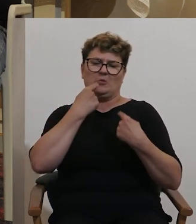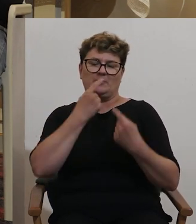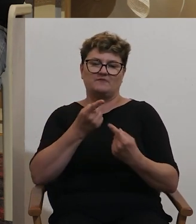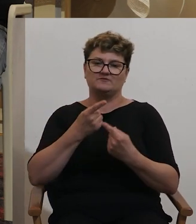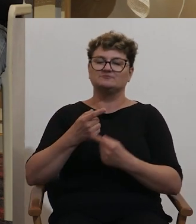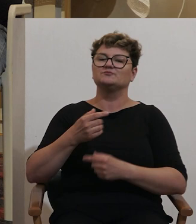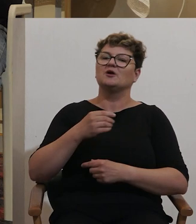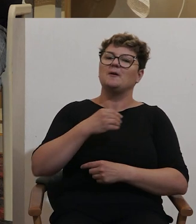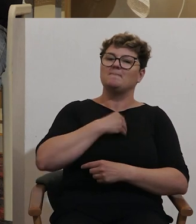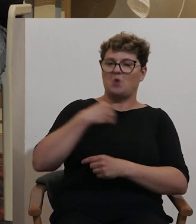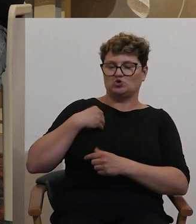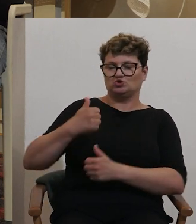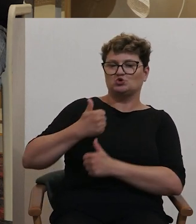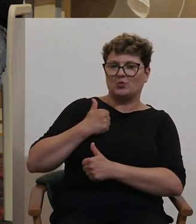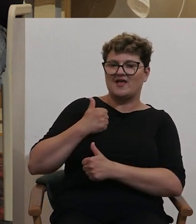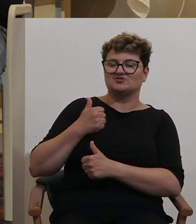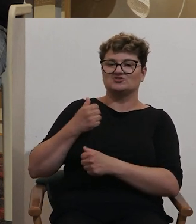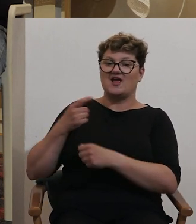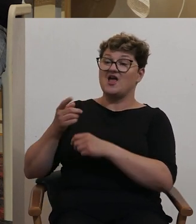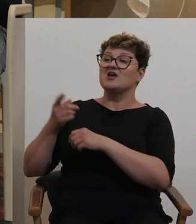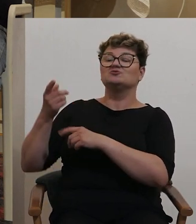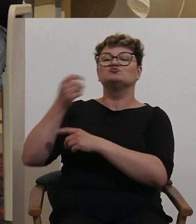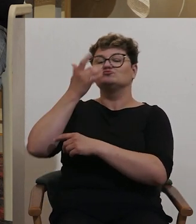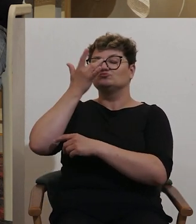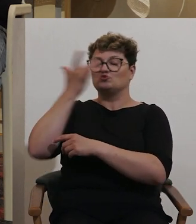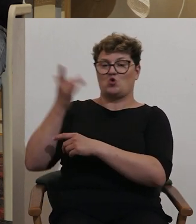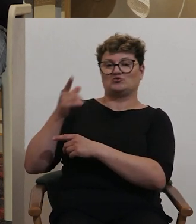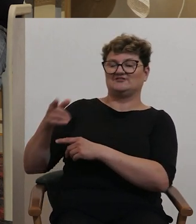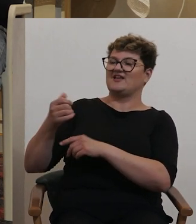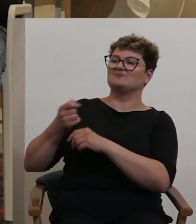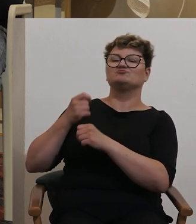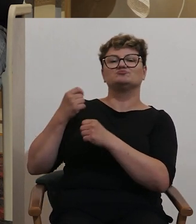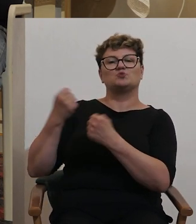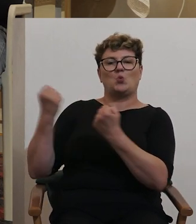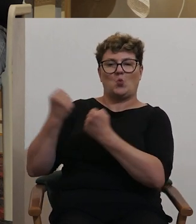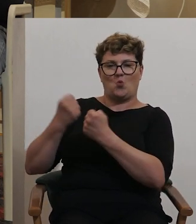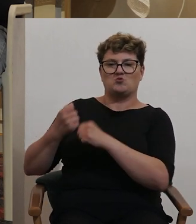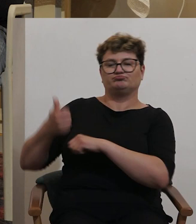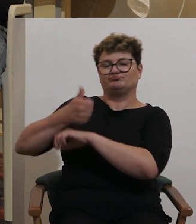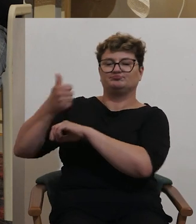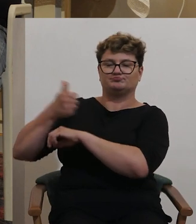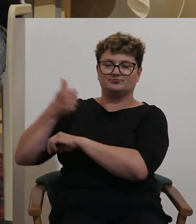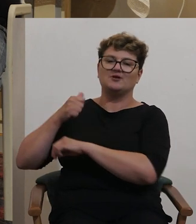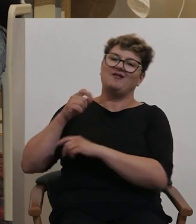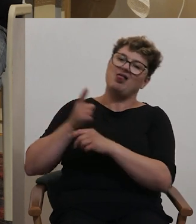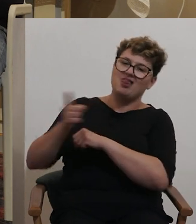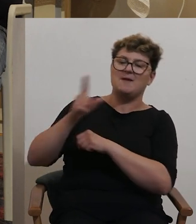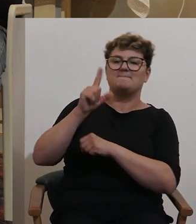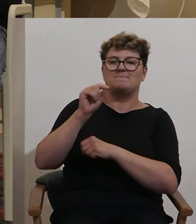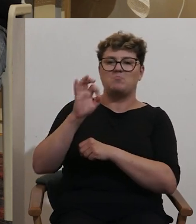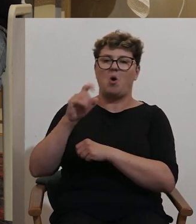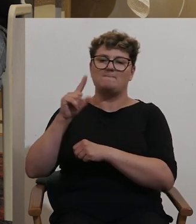że żołnierze polscy swoich sowieckich dowódców nazywali popami, czyli pełniący obowiązki Polaka często,